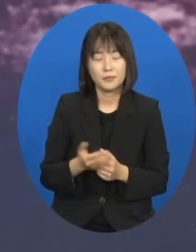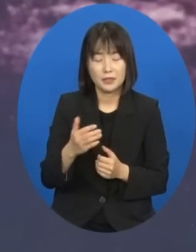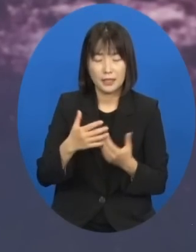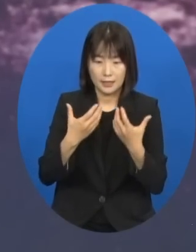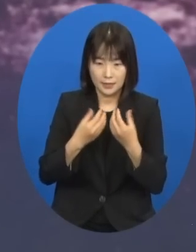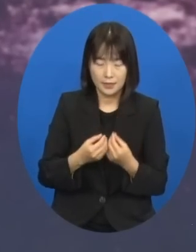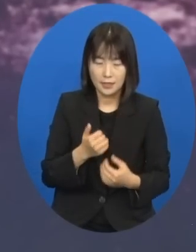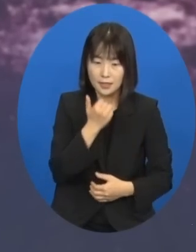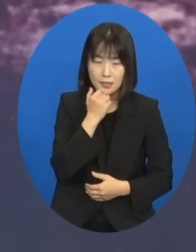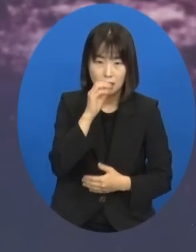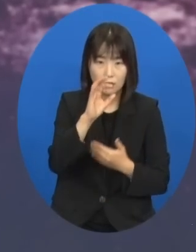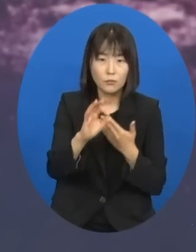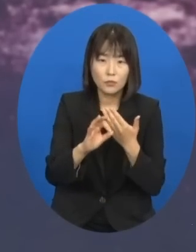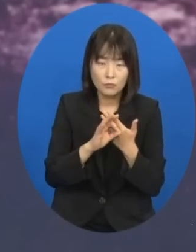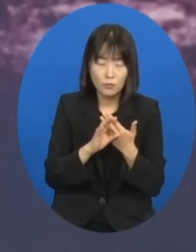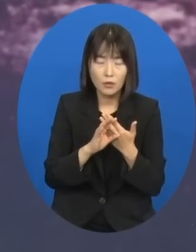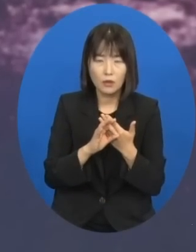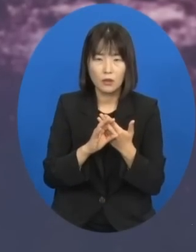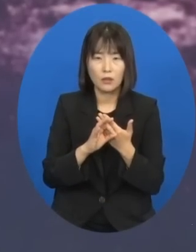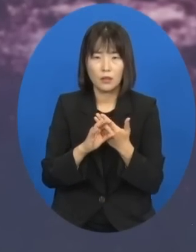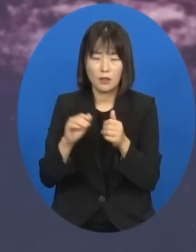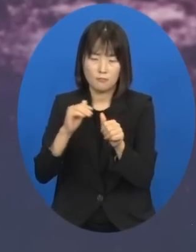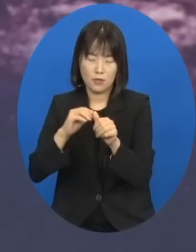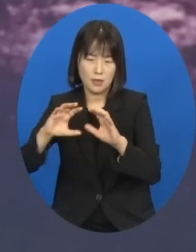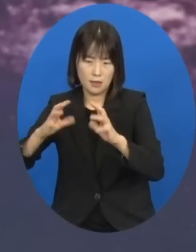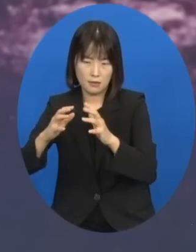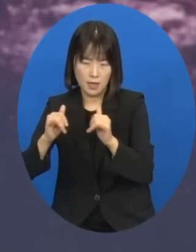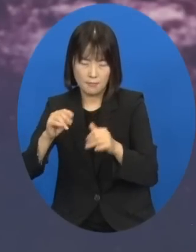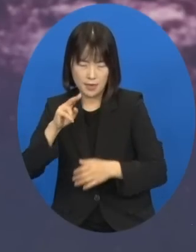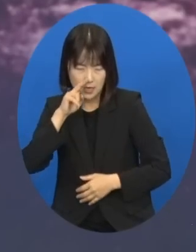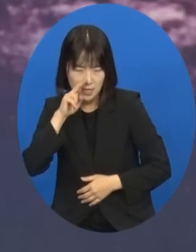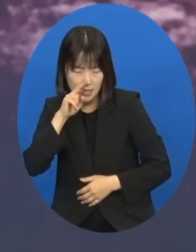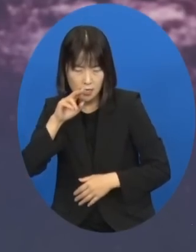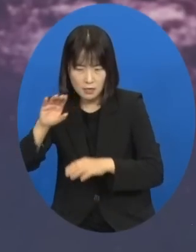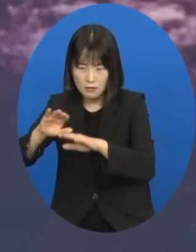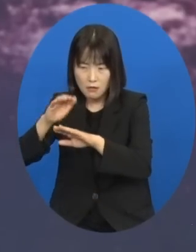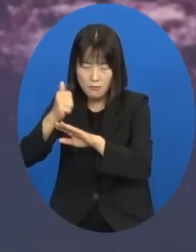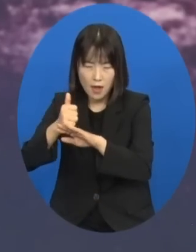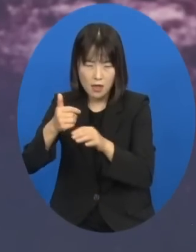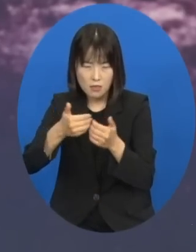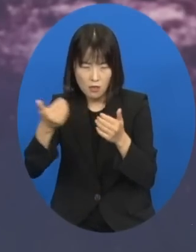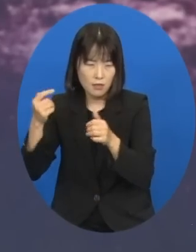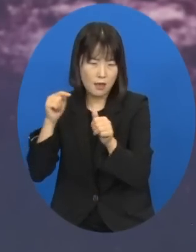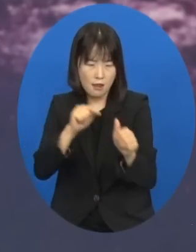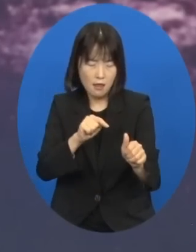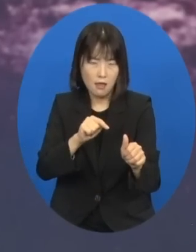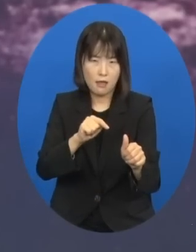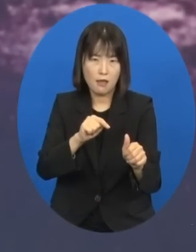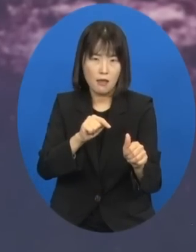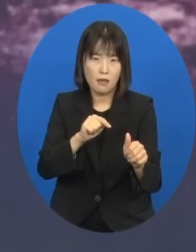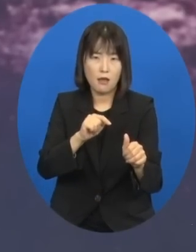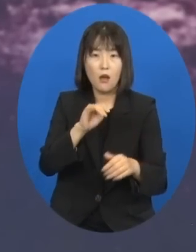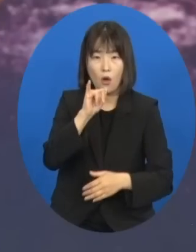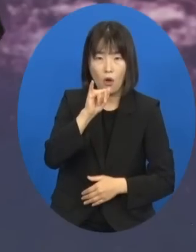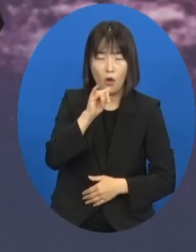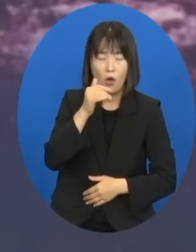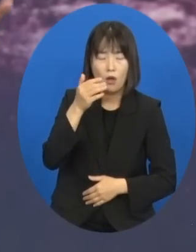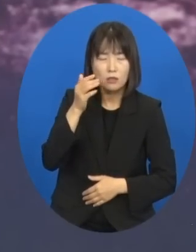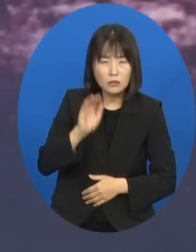오늘 블레셋 사람들이 시기하죠. 아비멜렉이 떠나라고 하죠. 근데 그가 이동은 하지만 절대로